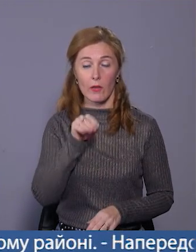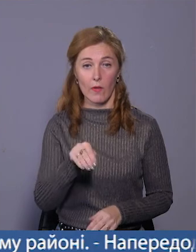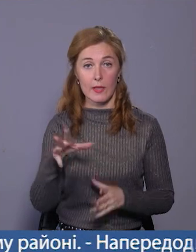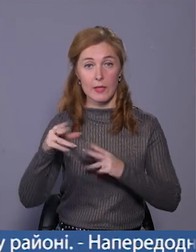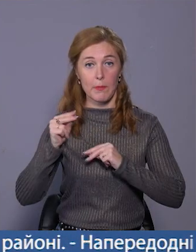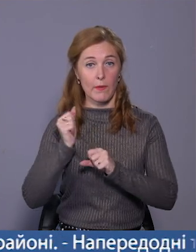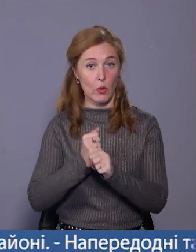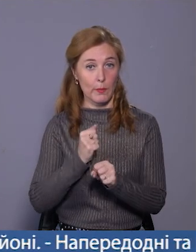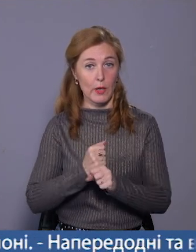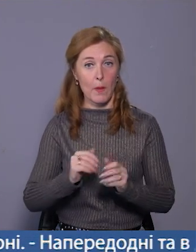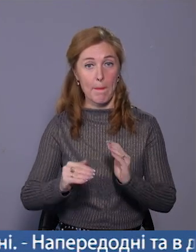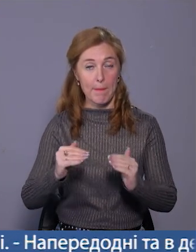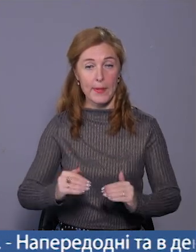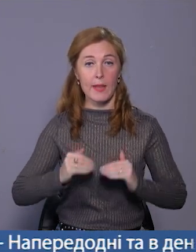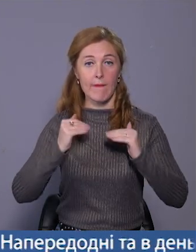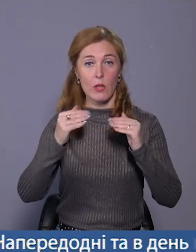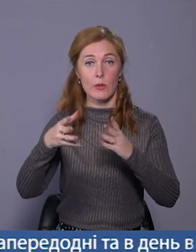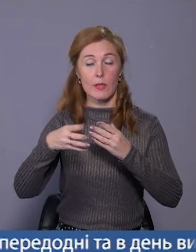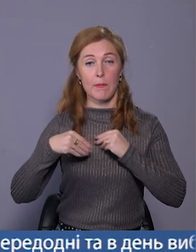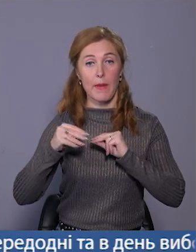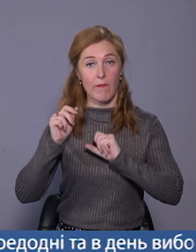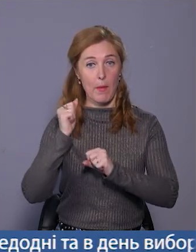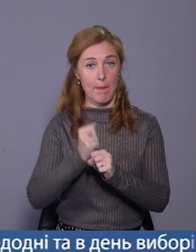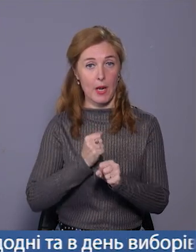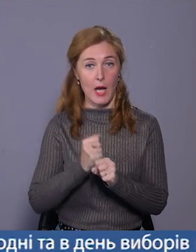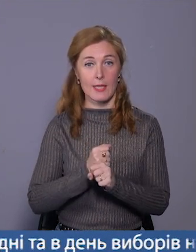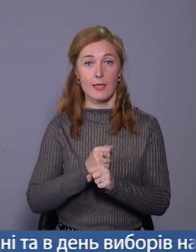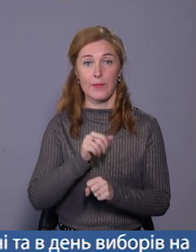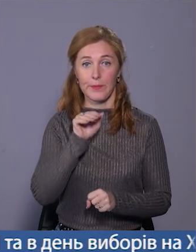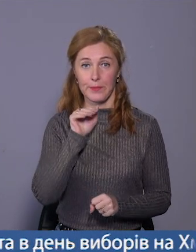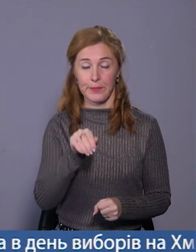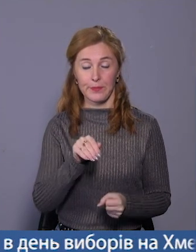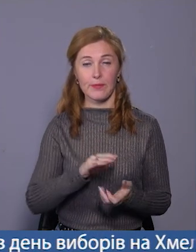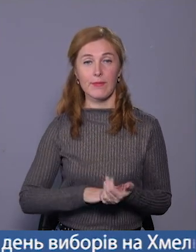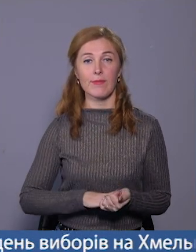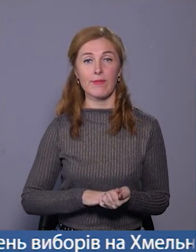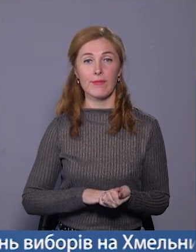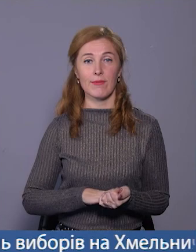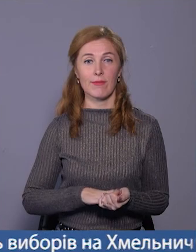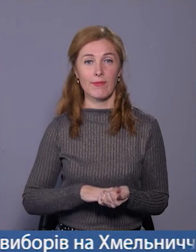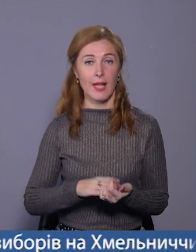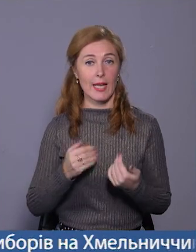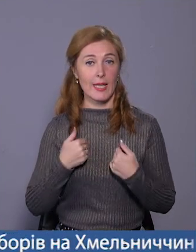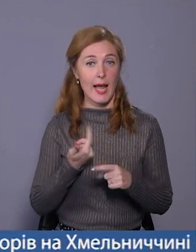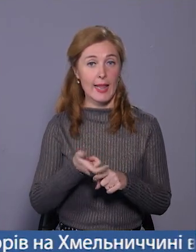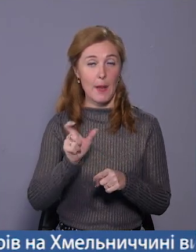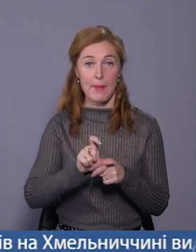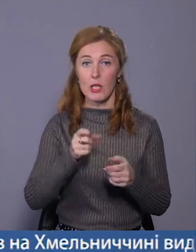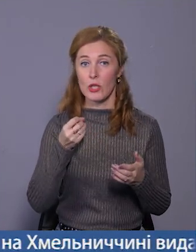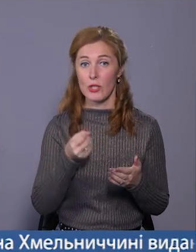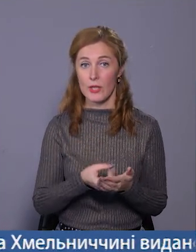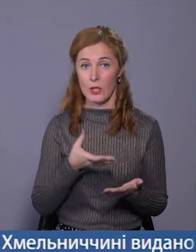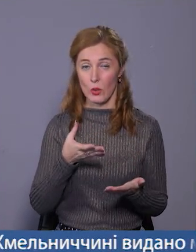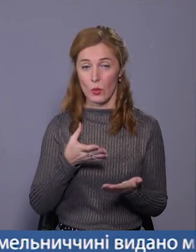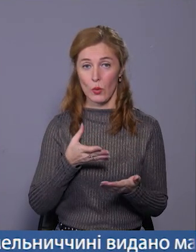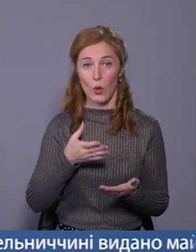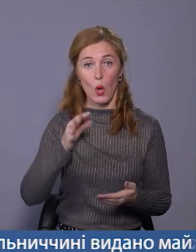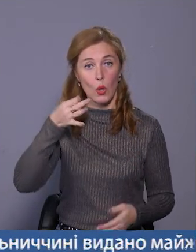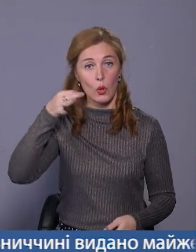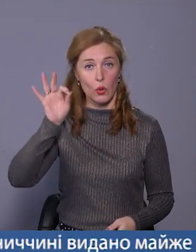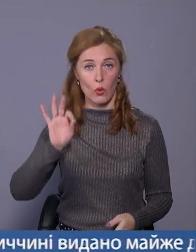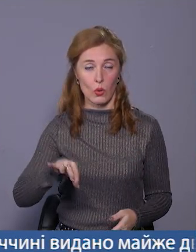співробітники музею підвищували у співпраці зі столичними фахівцями з маркетингу. Я найбільше цінує наш зловами спільний досвід саме за